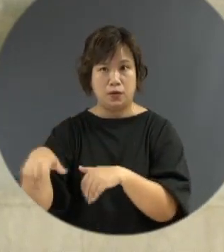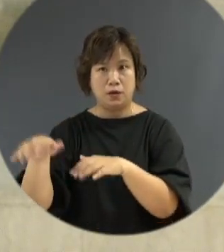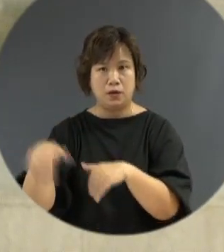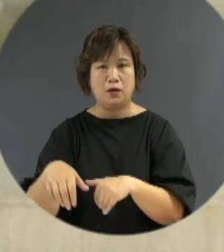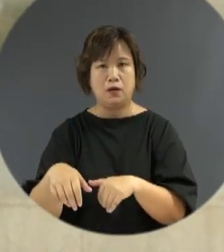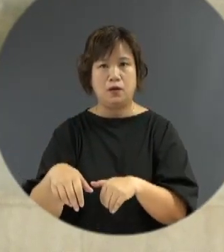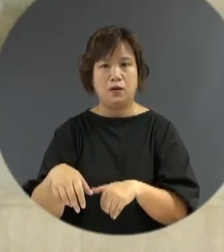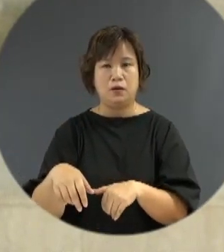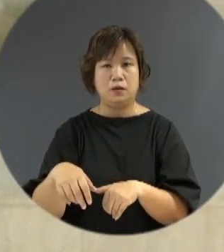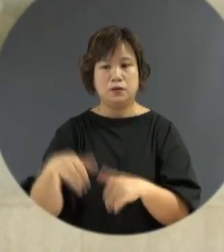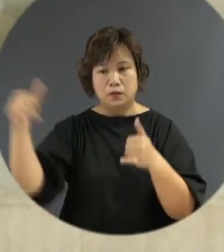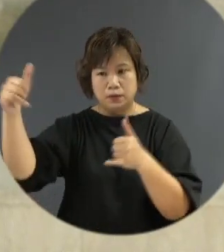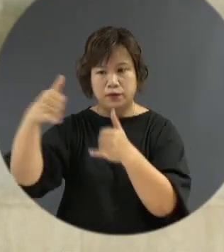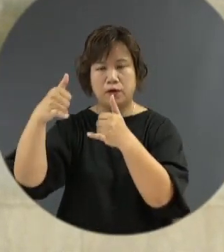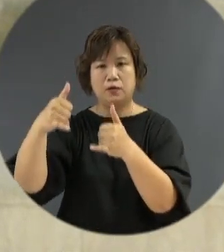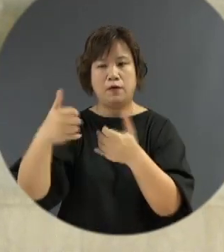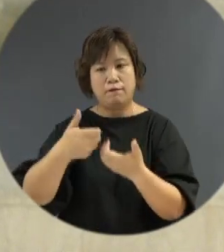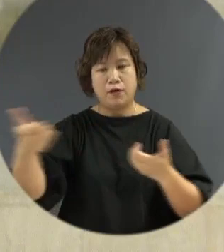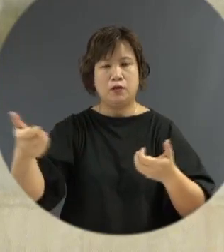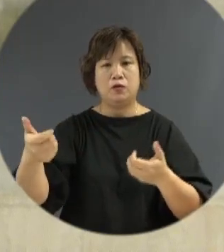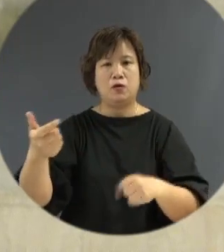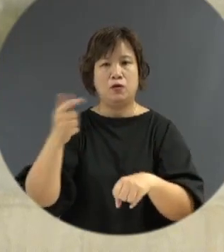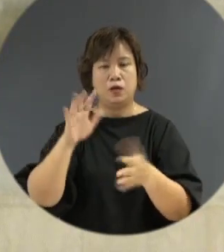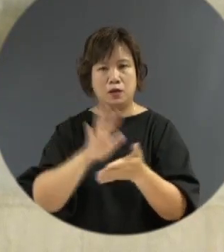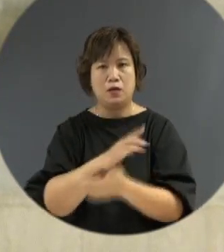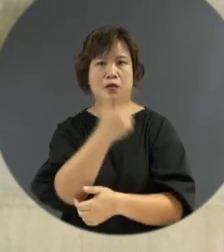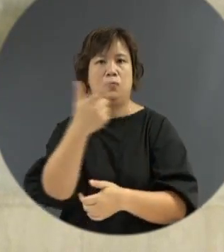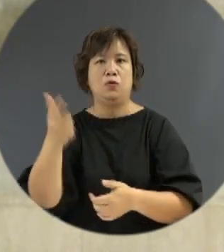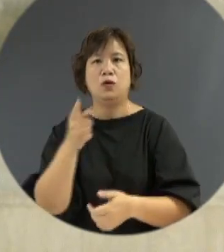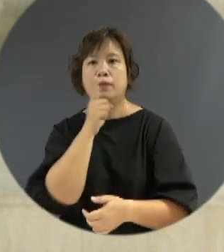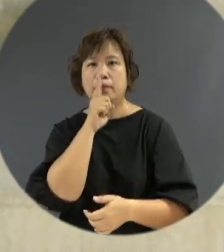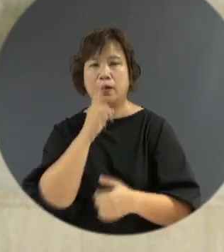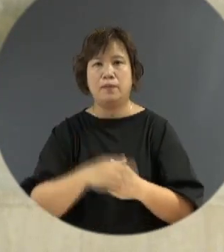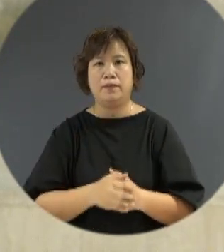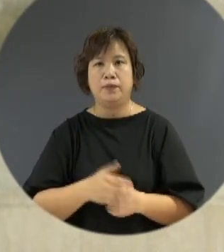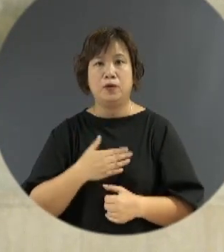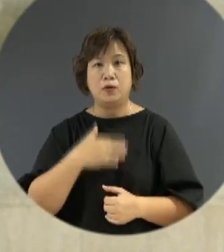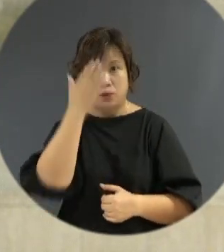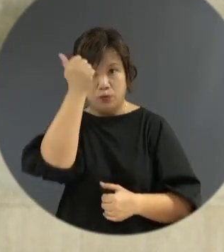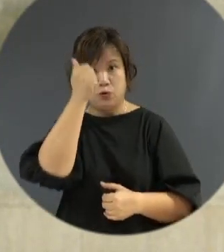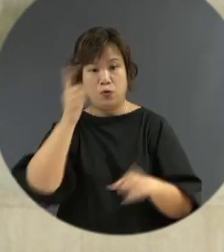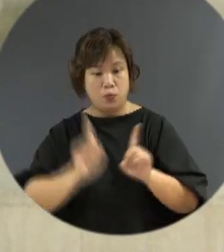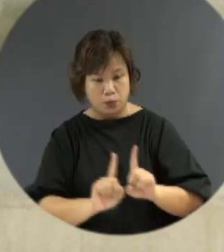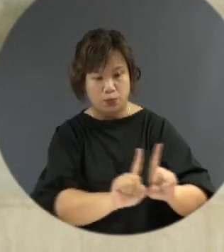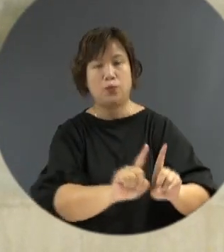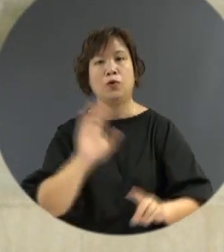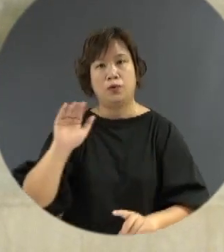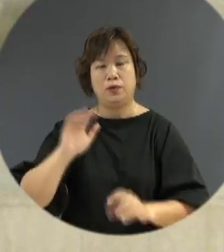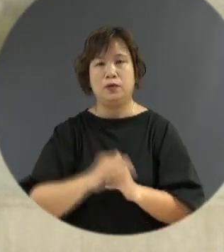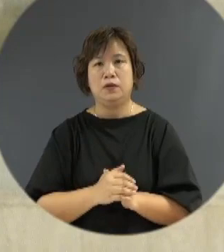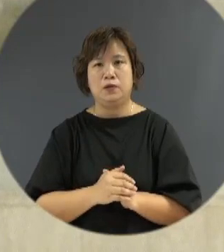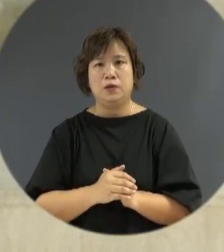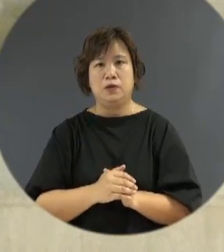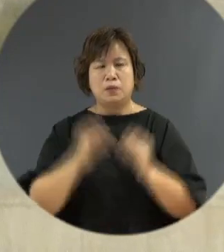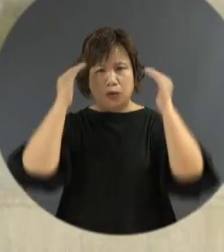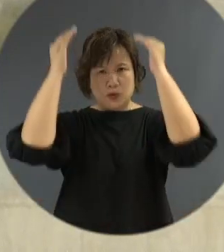别几十年的妈妈，我有幸陪行，他家乡所